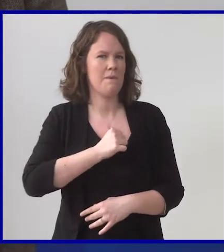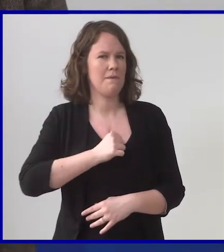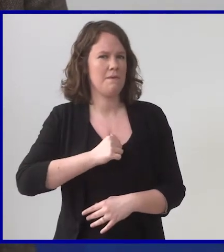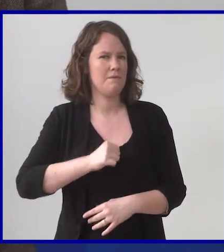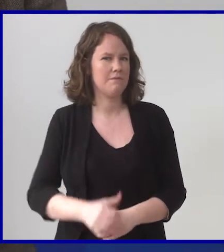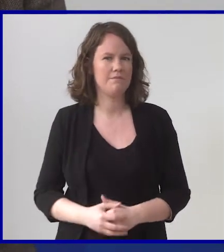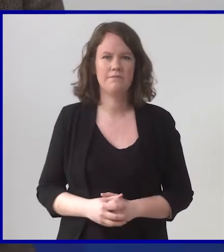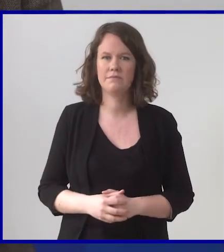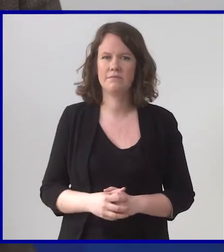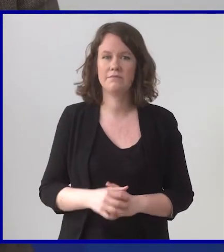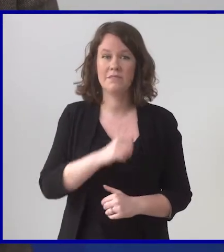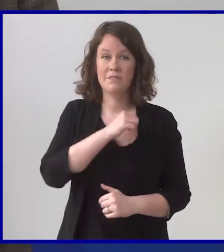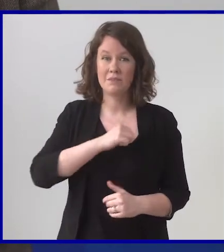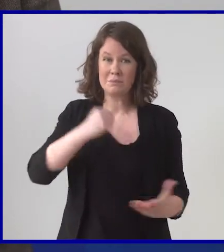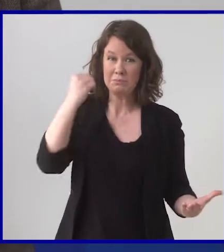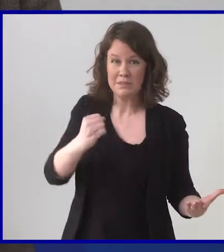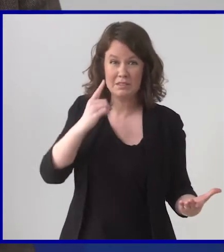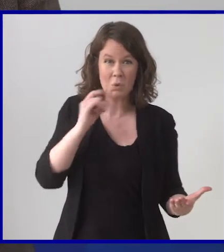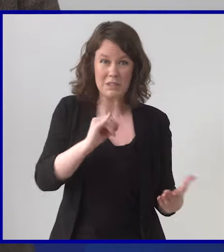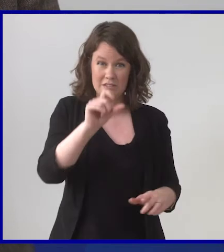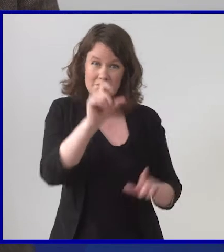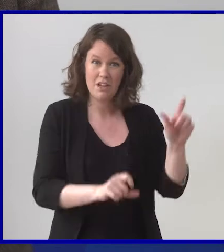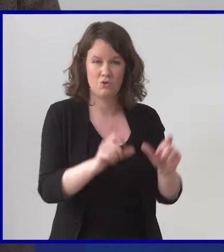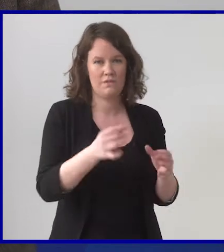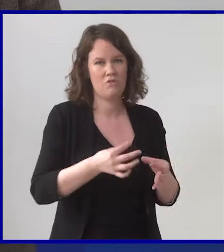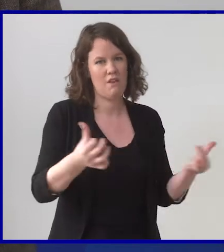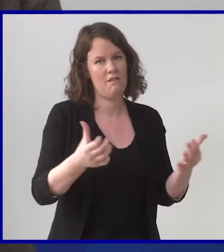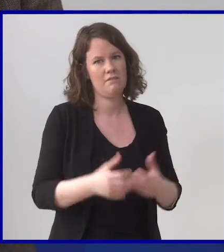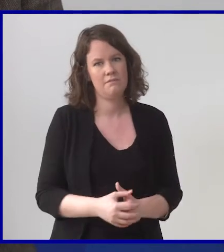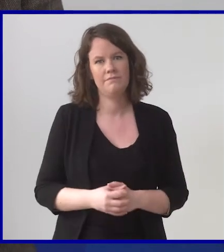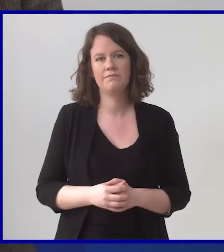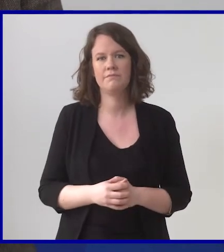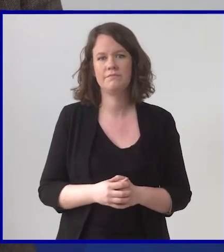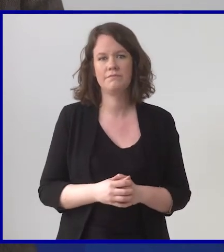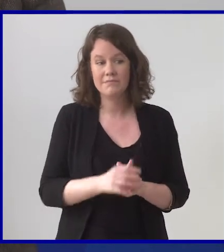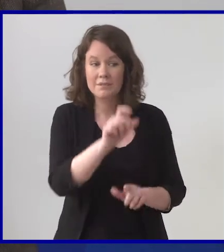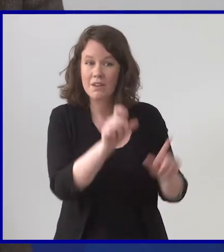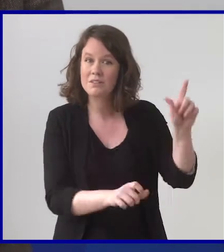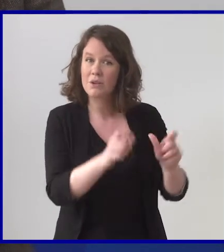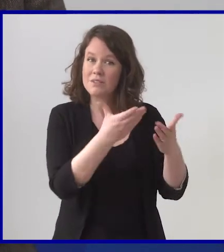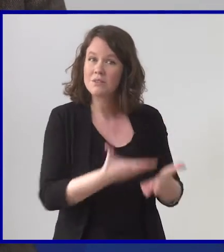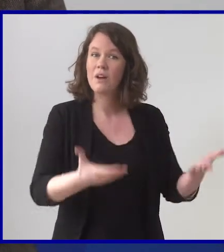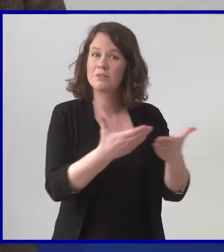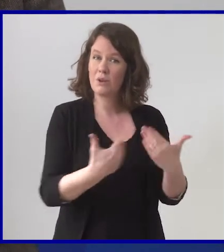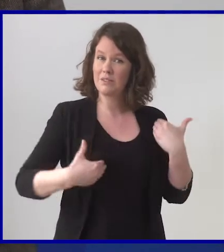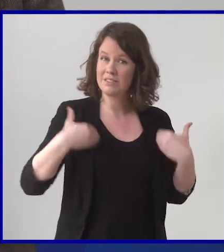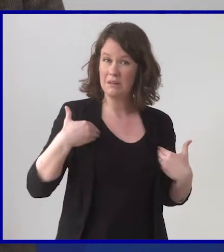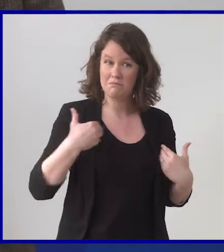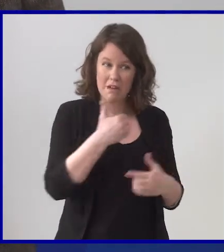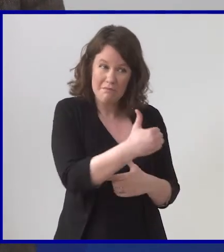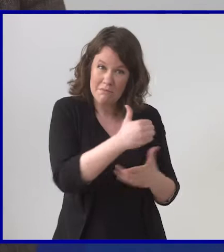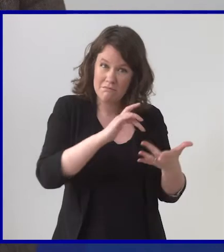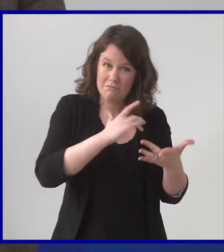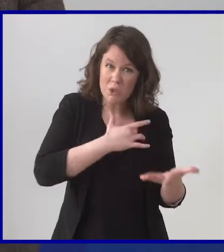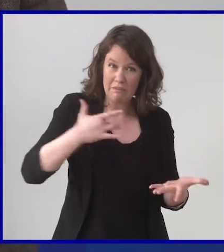mais infiniment nuisible, en particulier pour les personnes fragiles. Les personnes en situation de